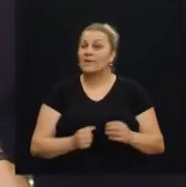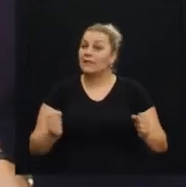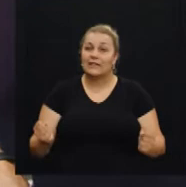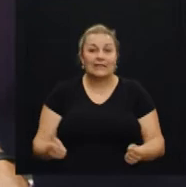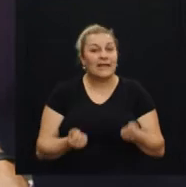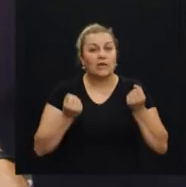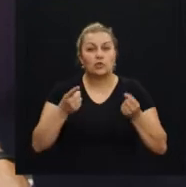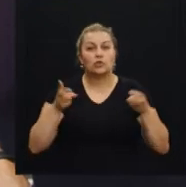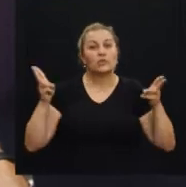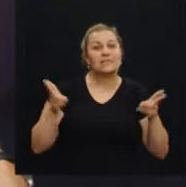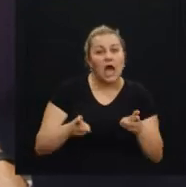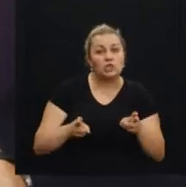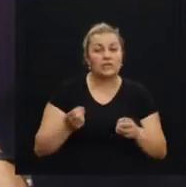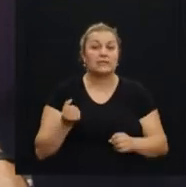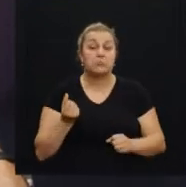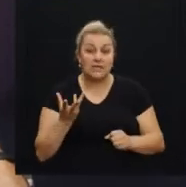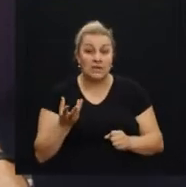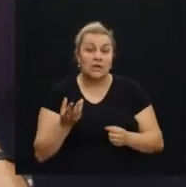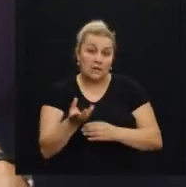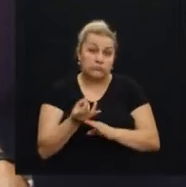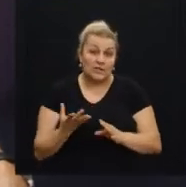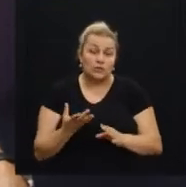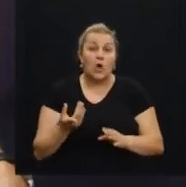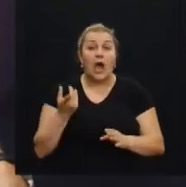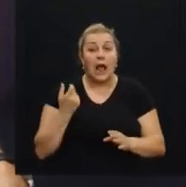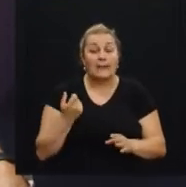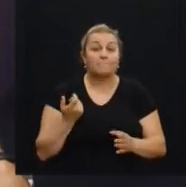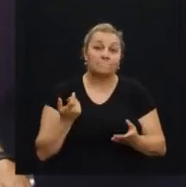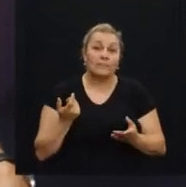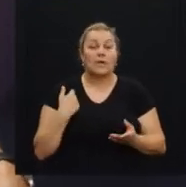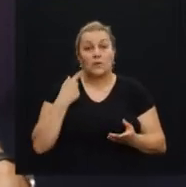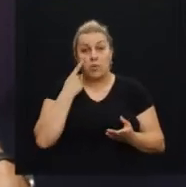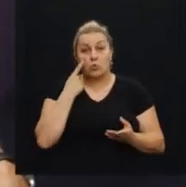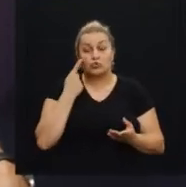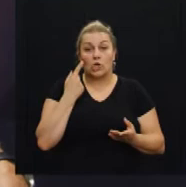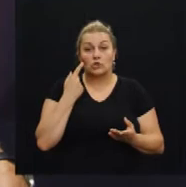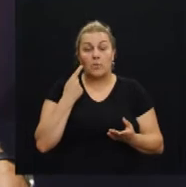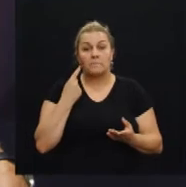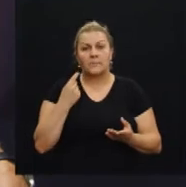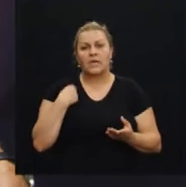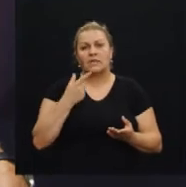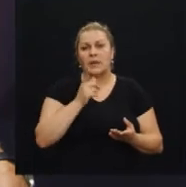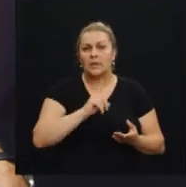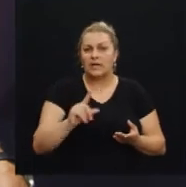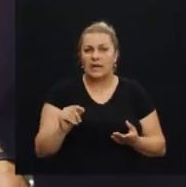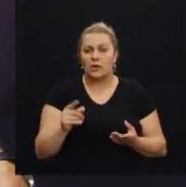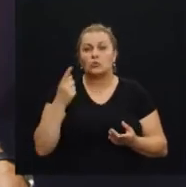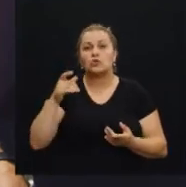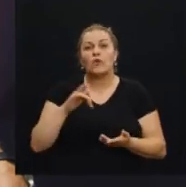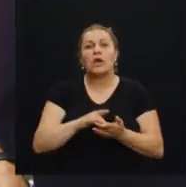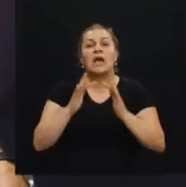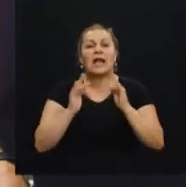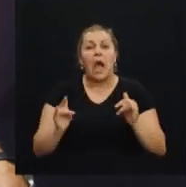teško je to sažeti tako brzo, ali ćemo nastojati. Ja sam krenio tamo iz tog kampa